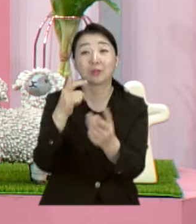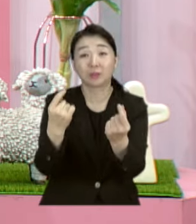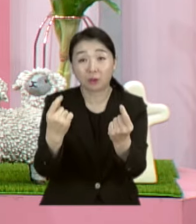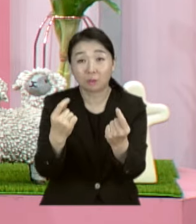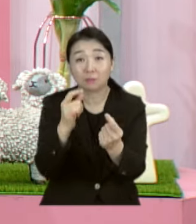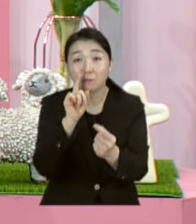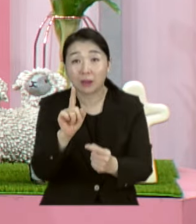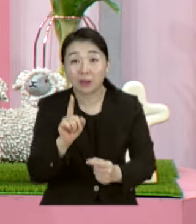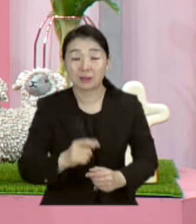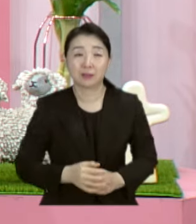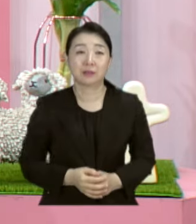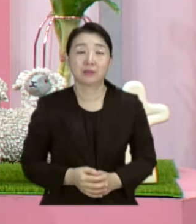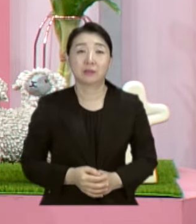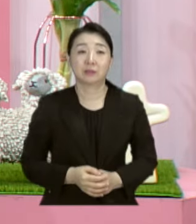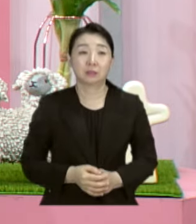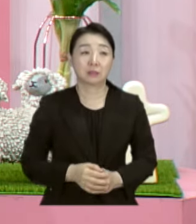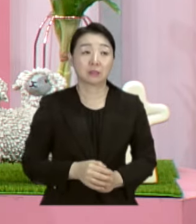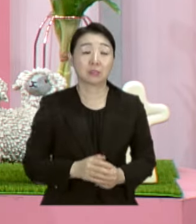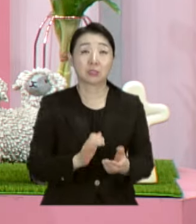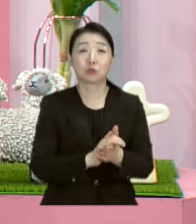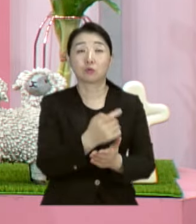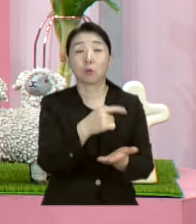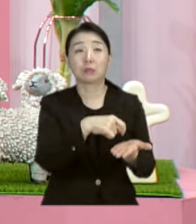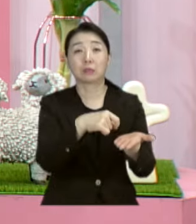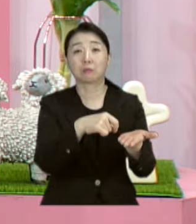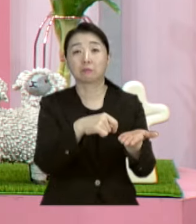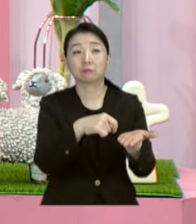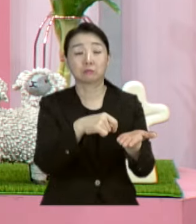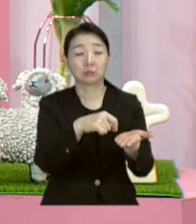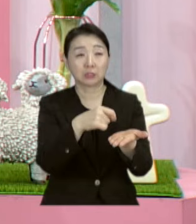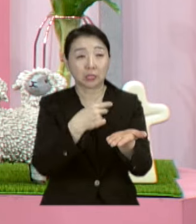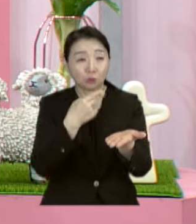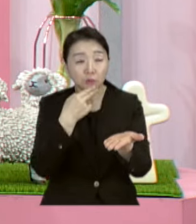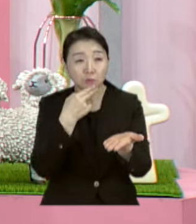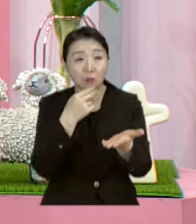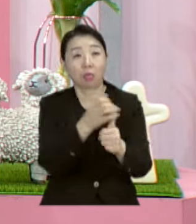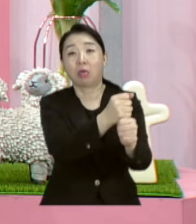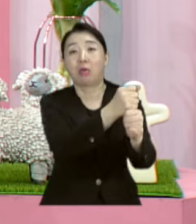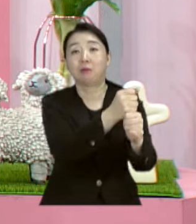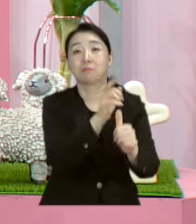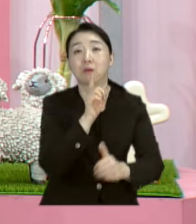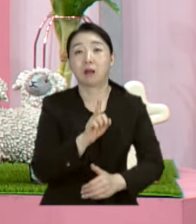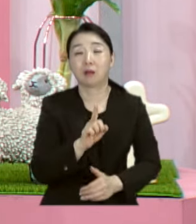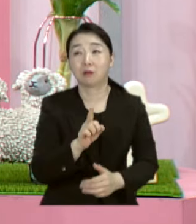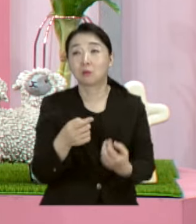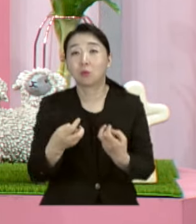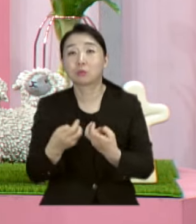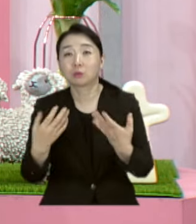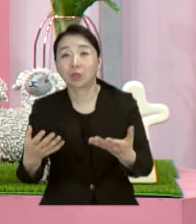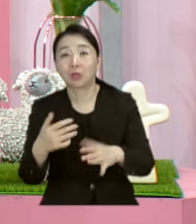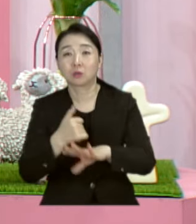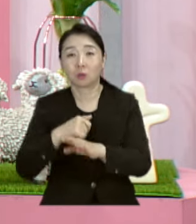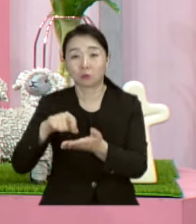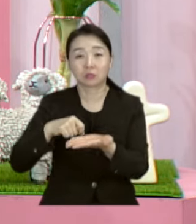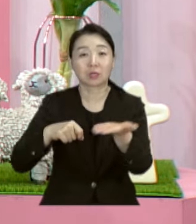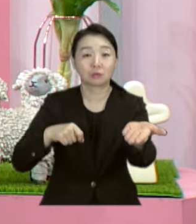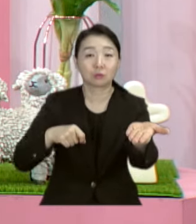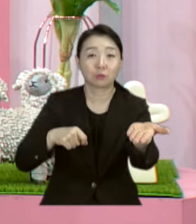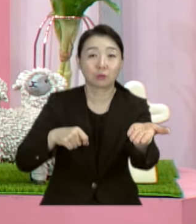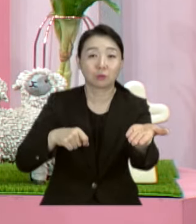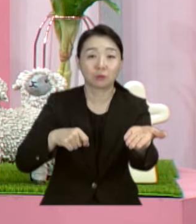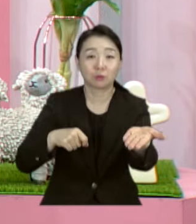와서 사인해달라고 하고 사인 안 해주면 나는 잡혀간다고 그러니 어떻게 해요? 그러니까 사인을 하는